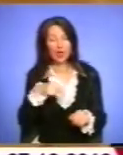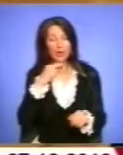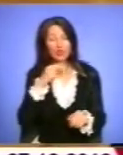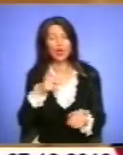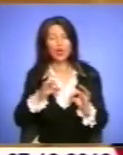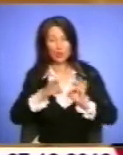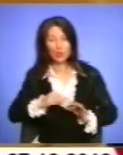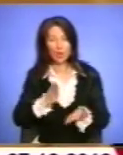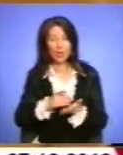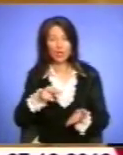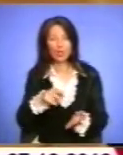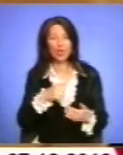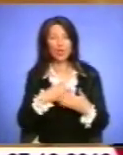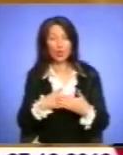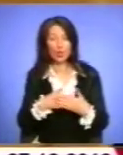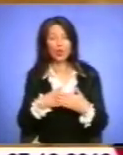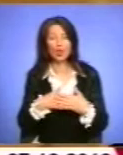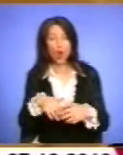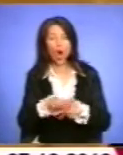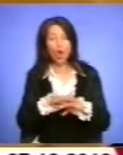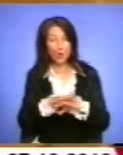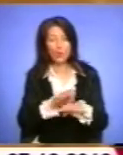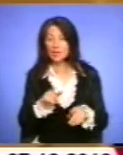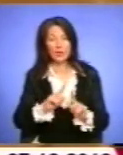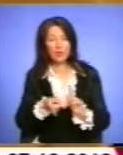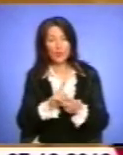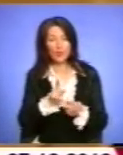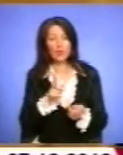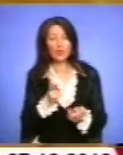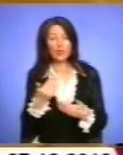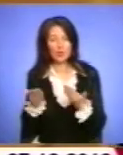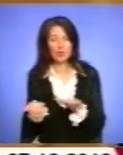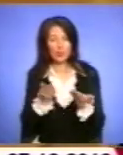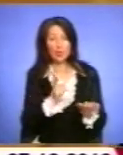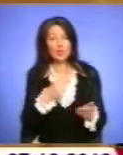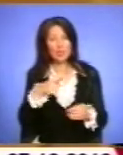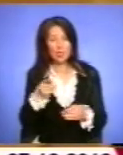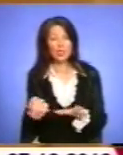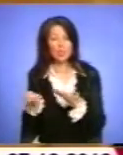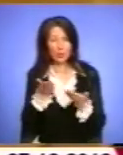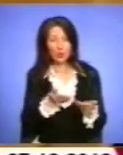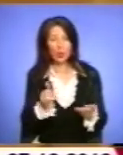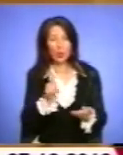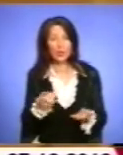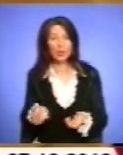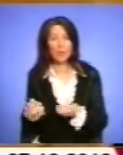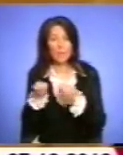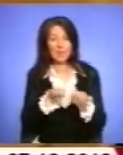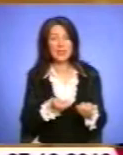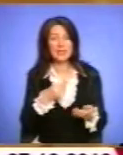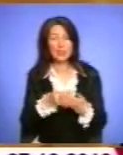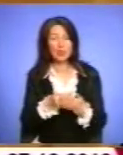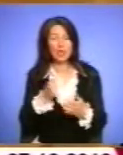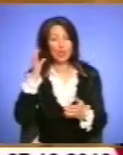до громади, а не навпаки. Те, щоб ви запрошували, чи хтось інший, який запрошував туди перенести бюджетні слухання, то